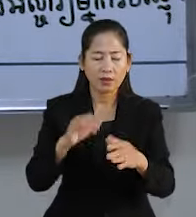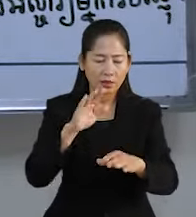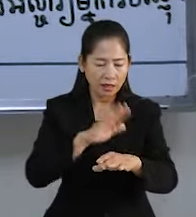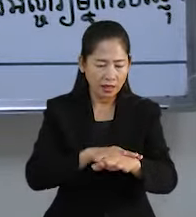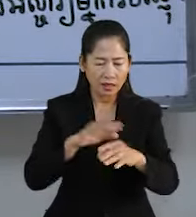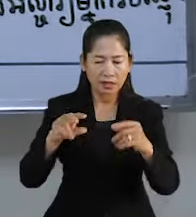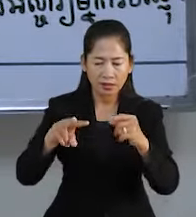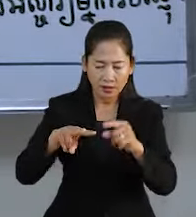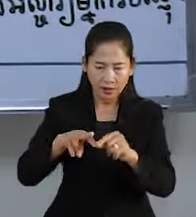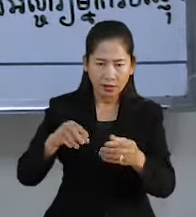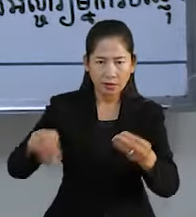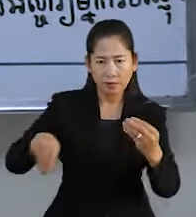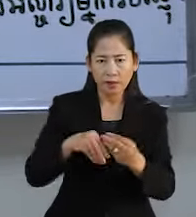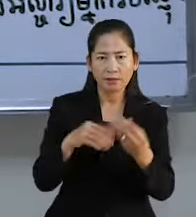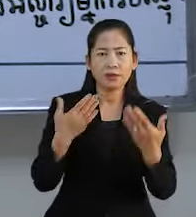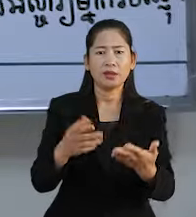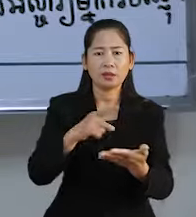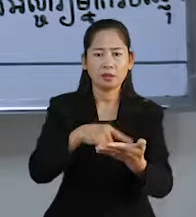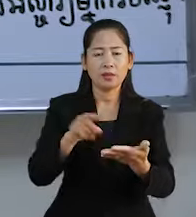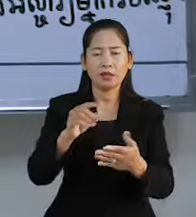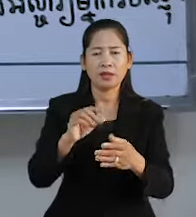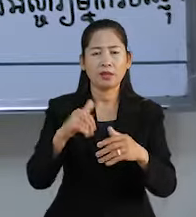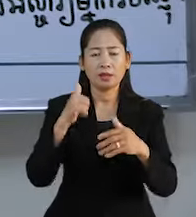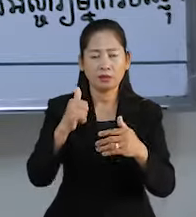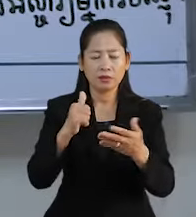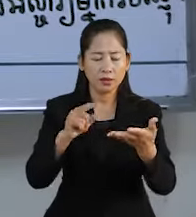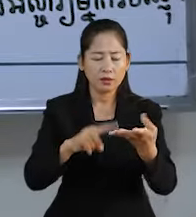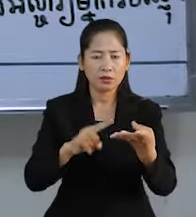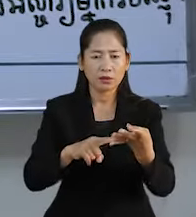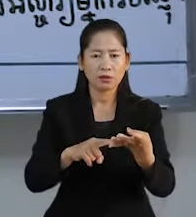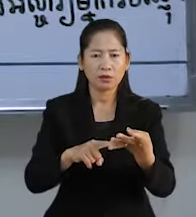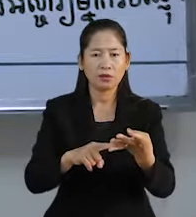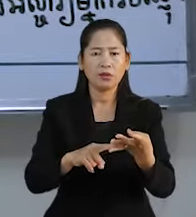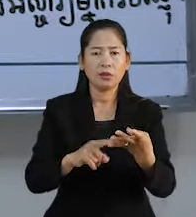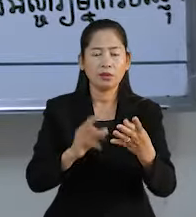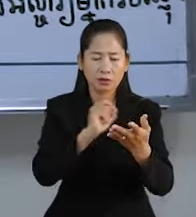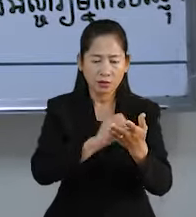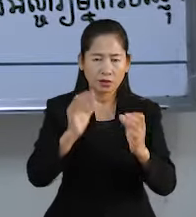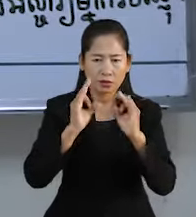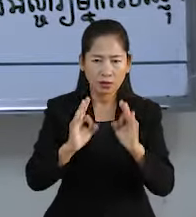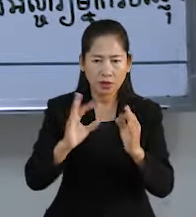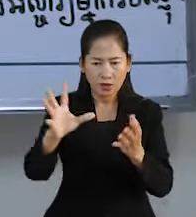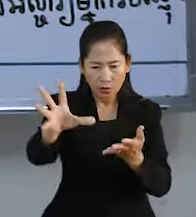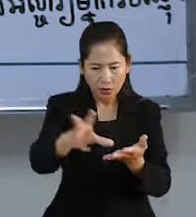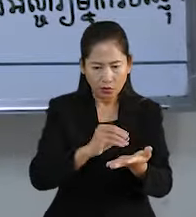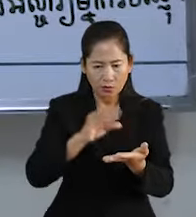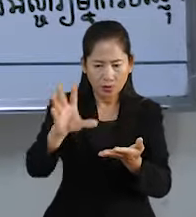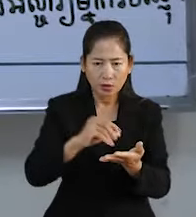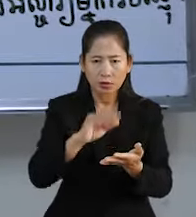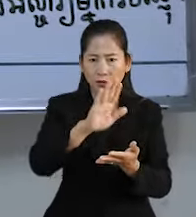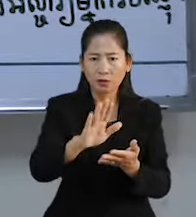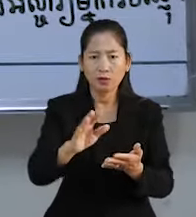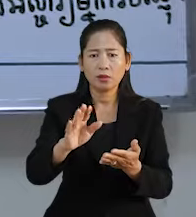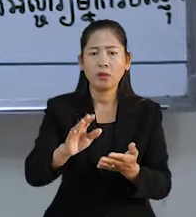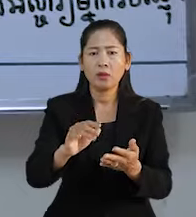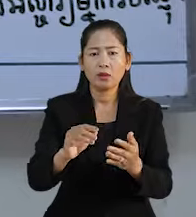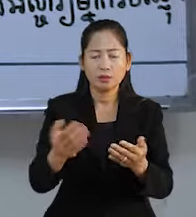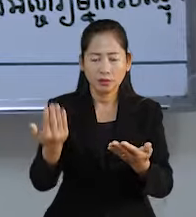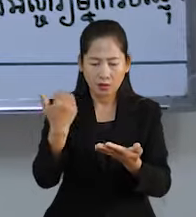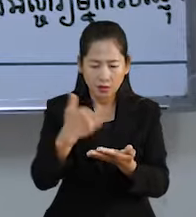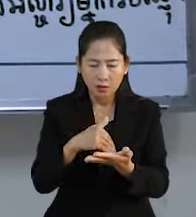យដៃជើងគ្រូបន្ថែមចូលនេះអាចឈ្មោះថាកំណែលម្អចុងក្រោយគឺឈិនចូលដល់សំណេរសម្រាប់គឺការចម្លងអត្ថបទរបស់កូនកថាខណ្ឌរបស់កូ